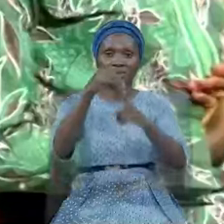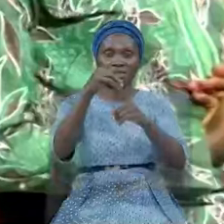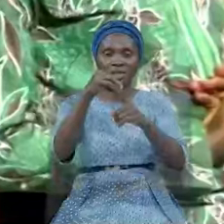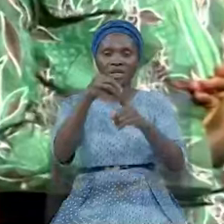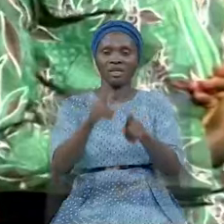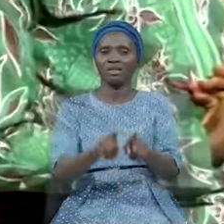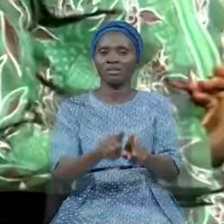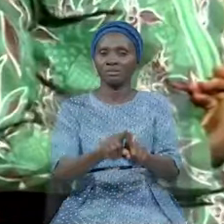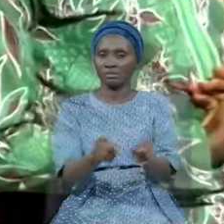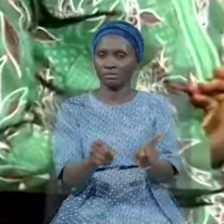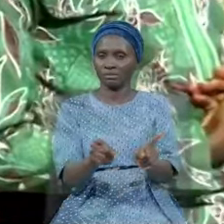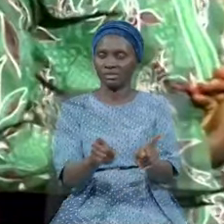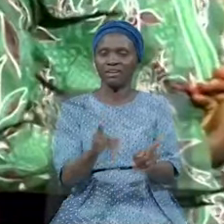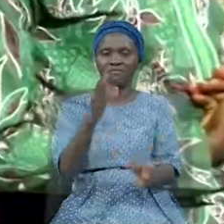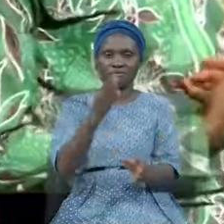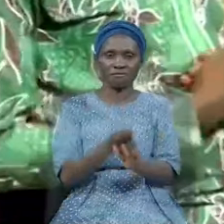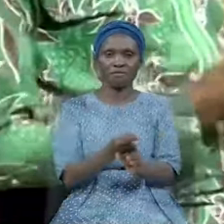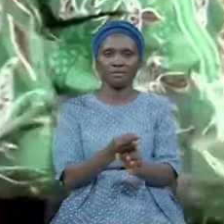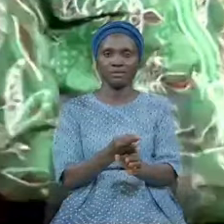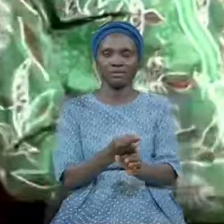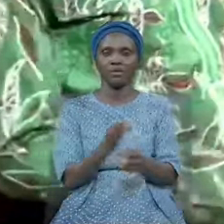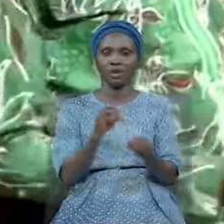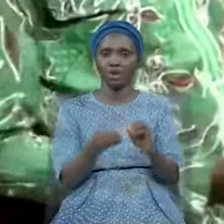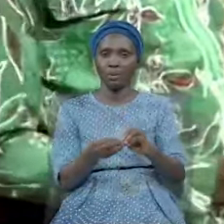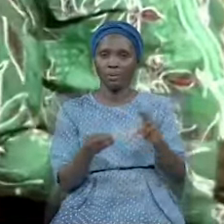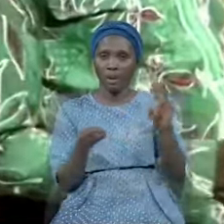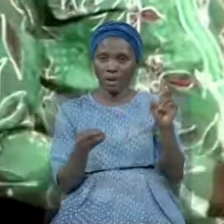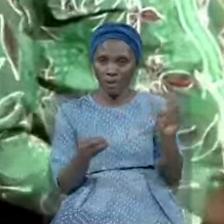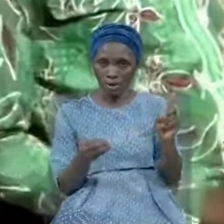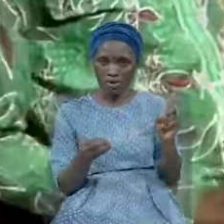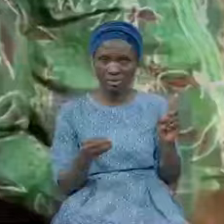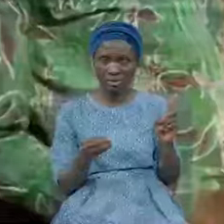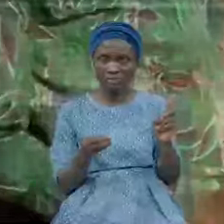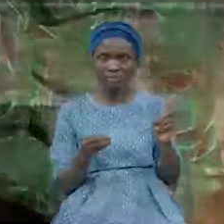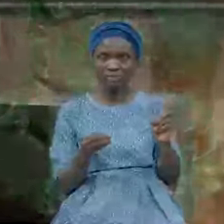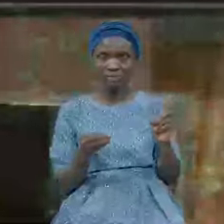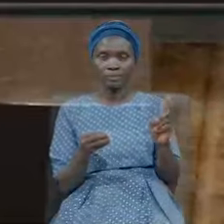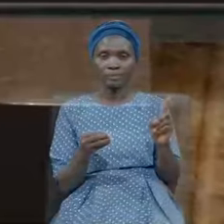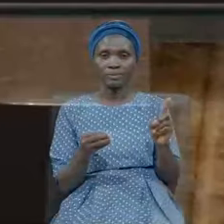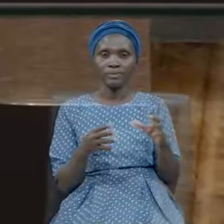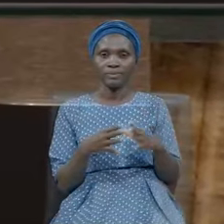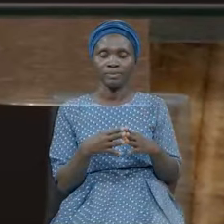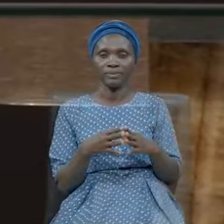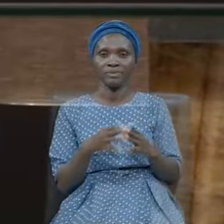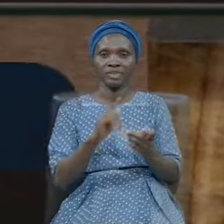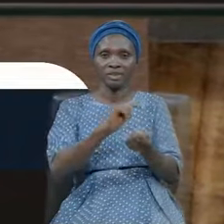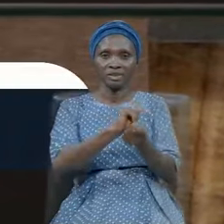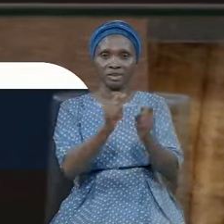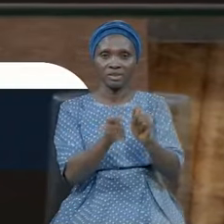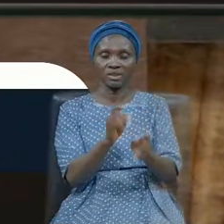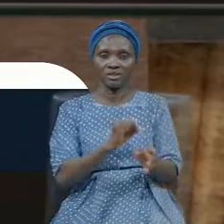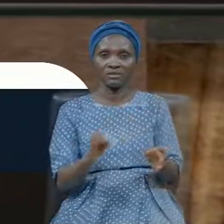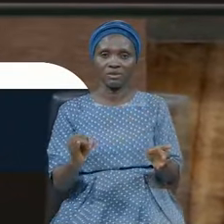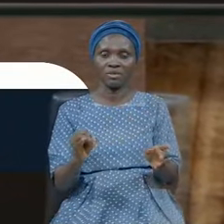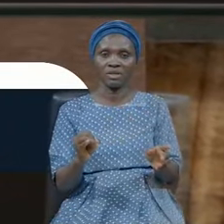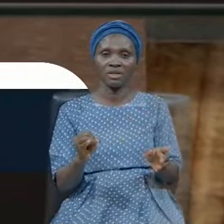vous avez une foi distinguée. Alors au premier point, nous allons voir la grâce transformatrice